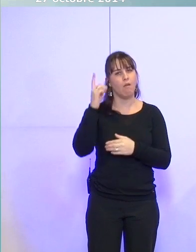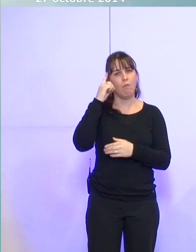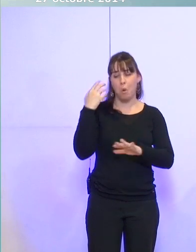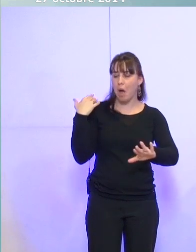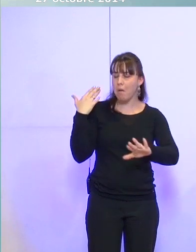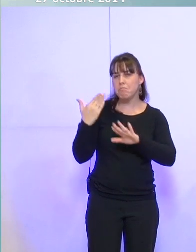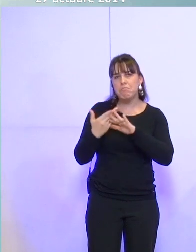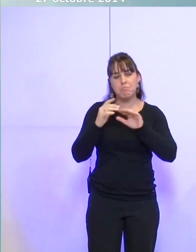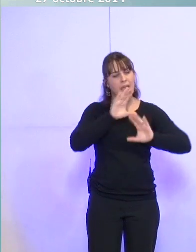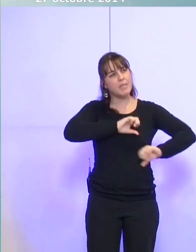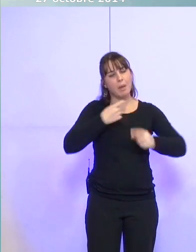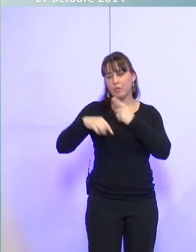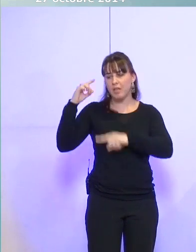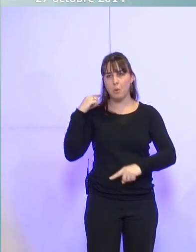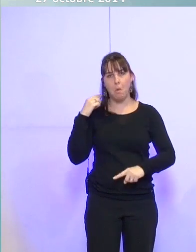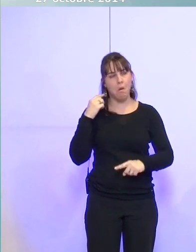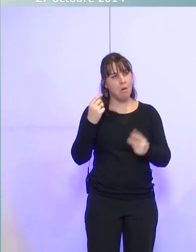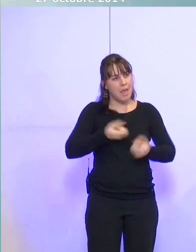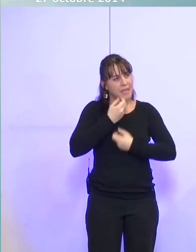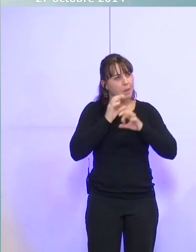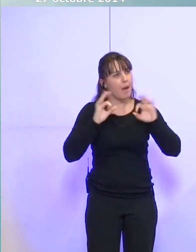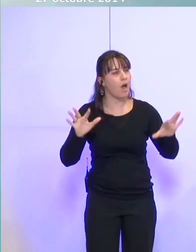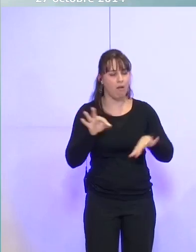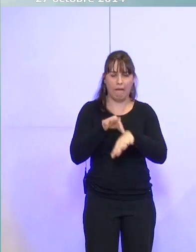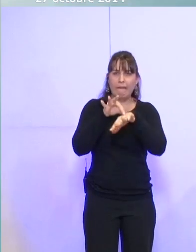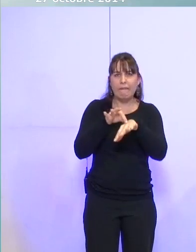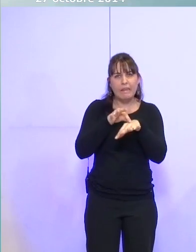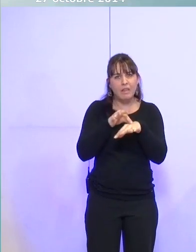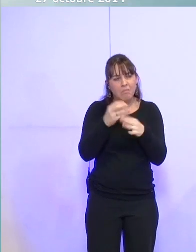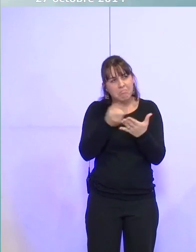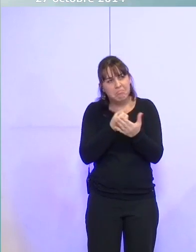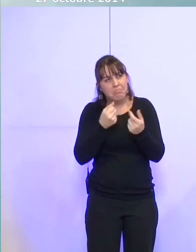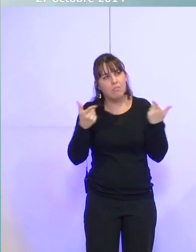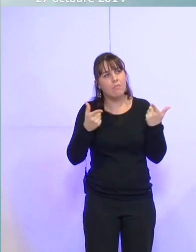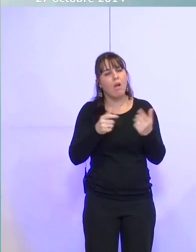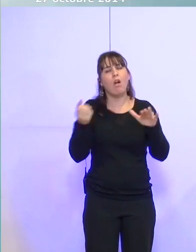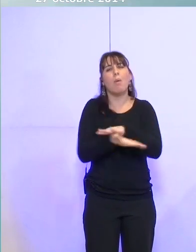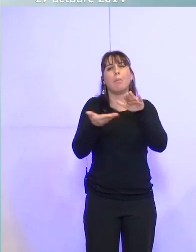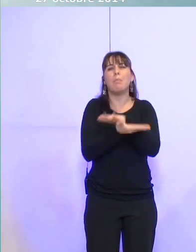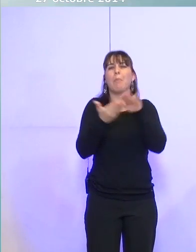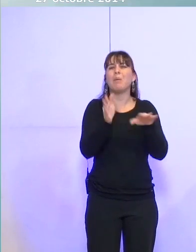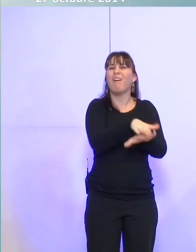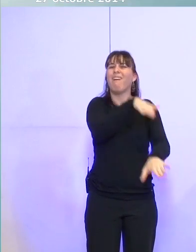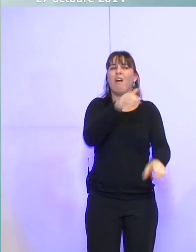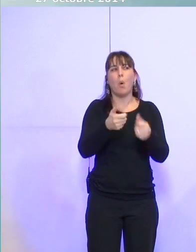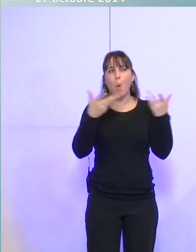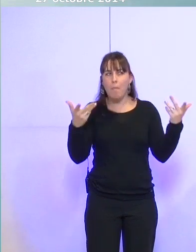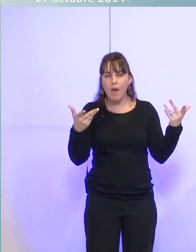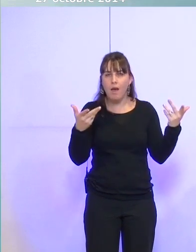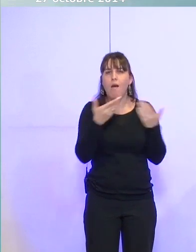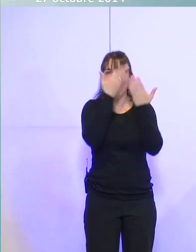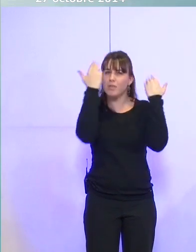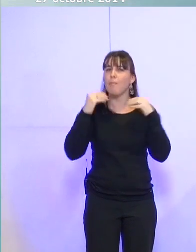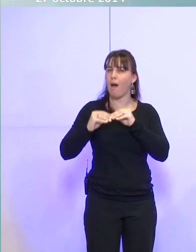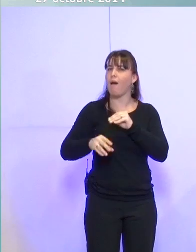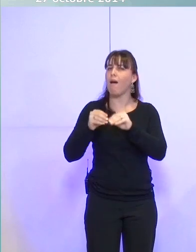cette expérimentation. Aucune trace du coût du guide. À combien d'exemplaires est-il tiré? J'ai vraiment l'impression que